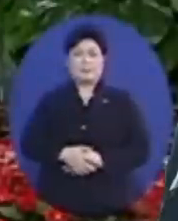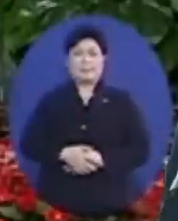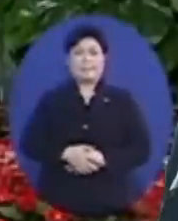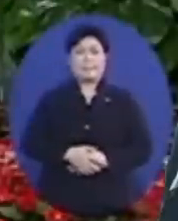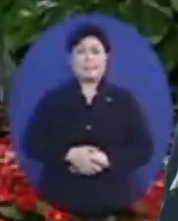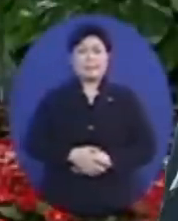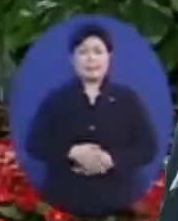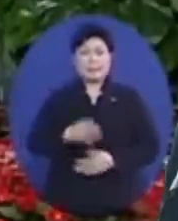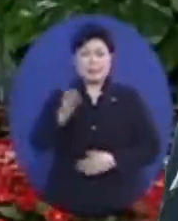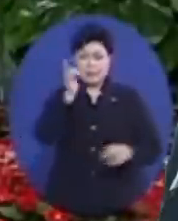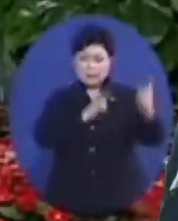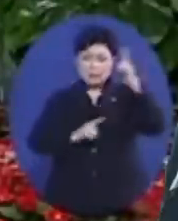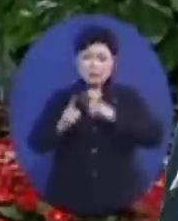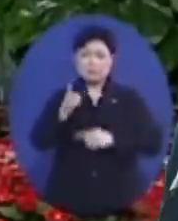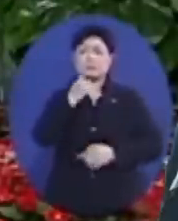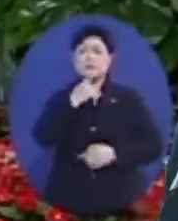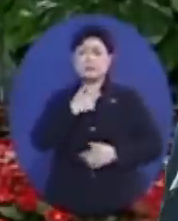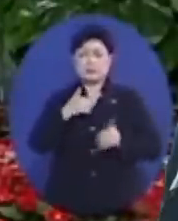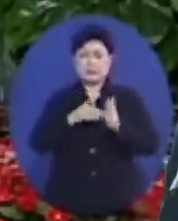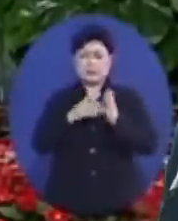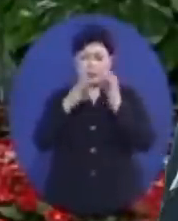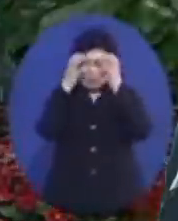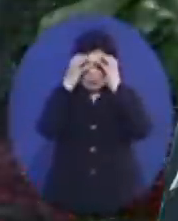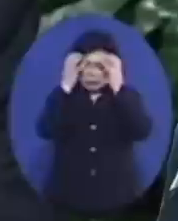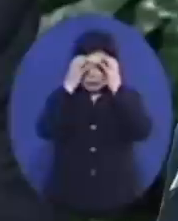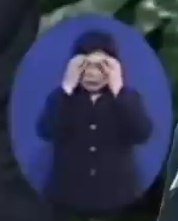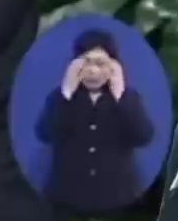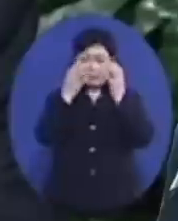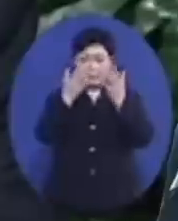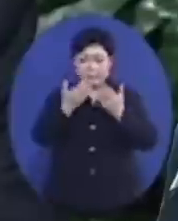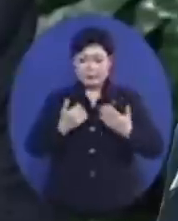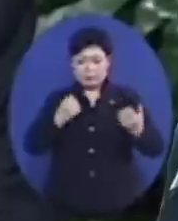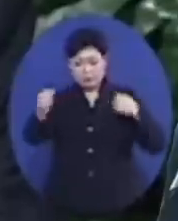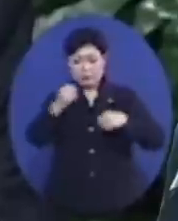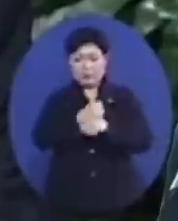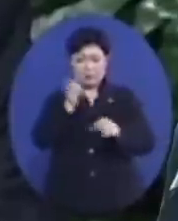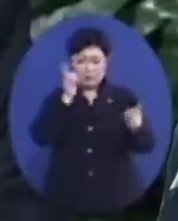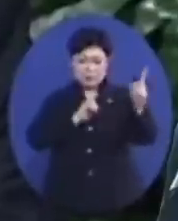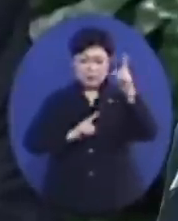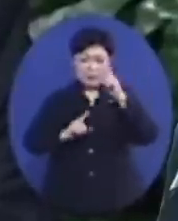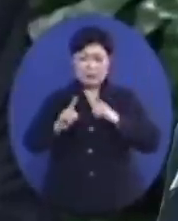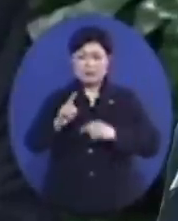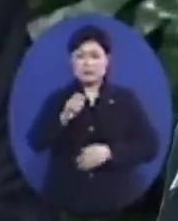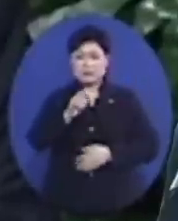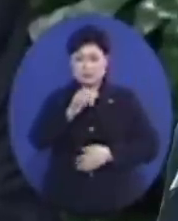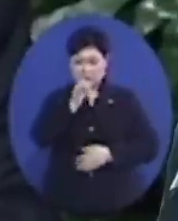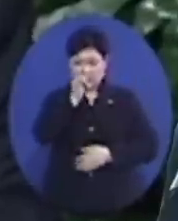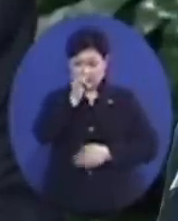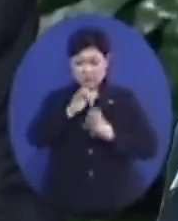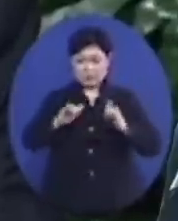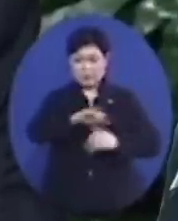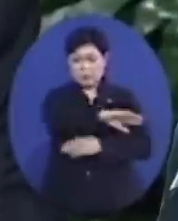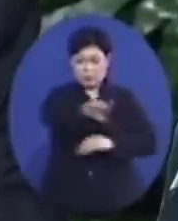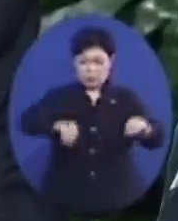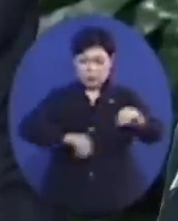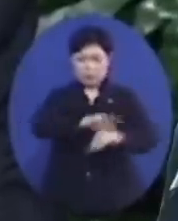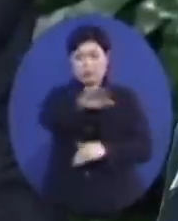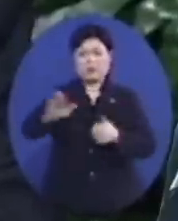자기가 상처를 받아서 고난당함에도 불구하고 상처받은 자가 우리를 치료해 준다는